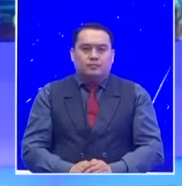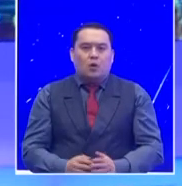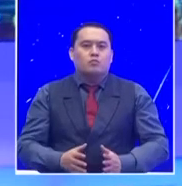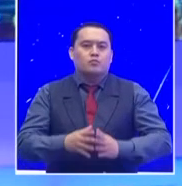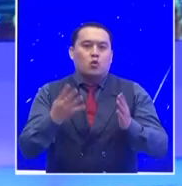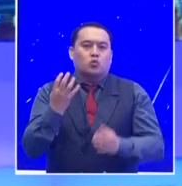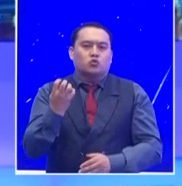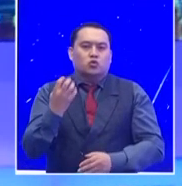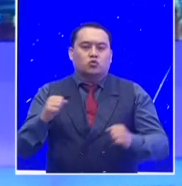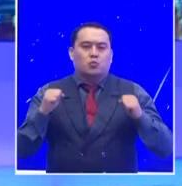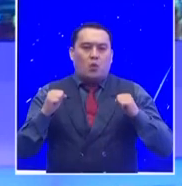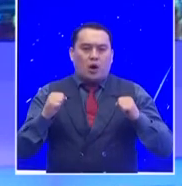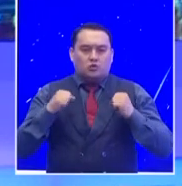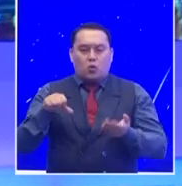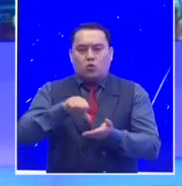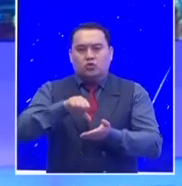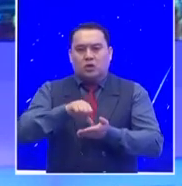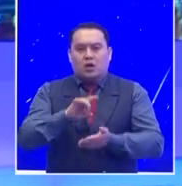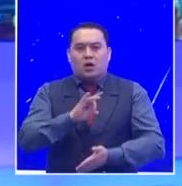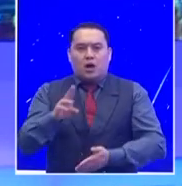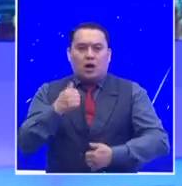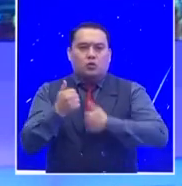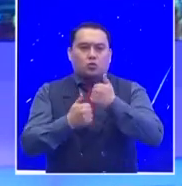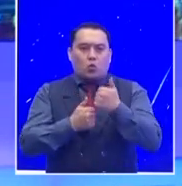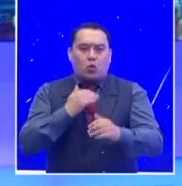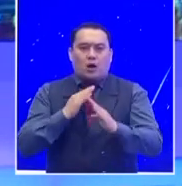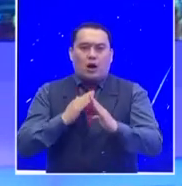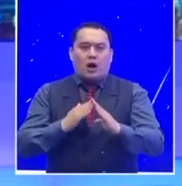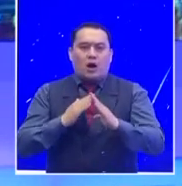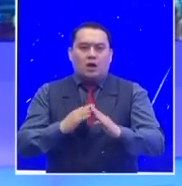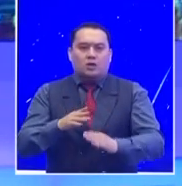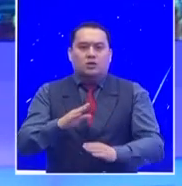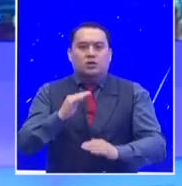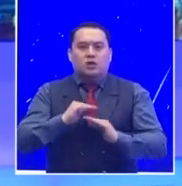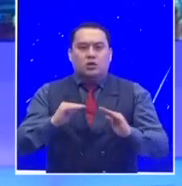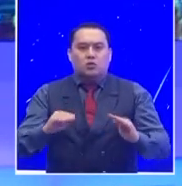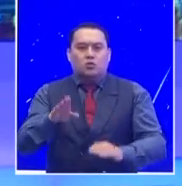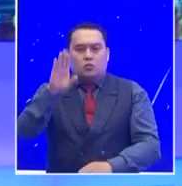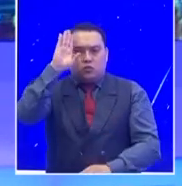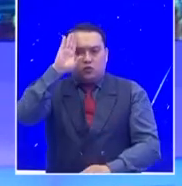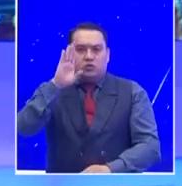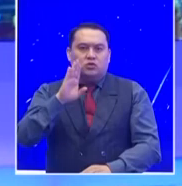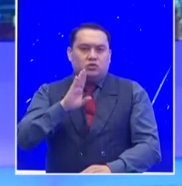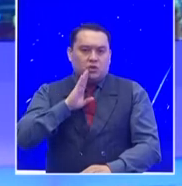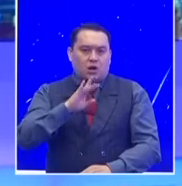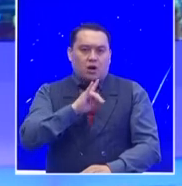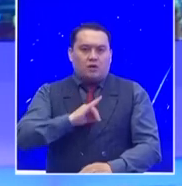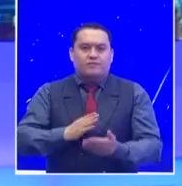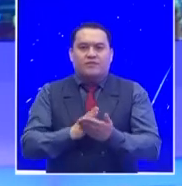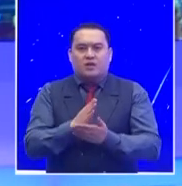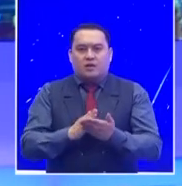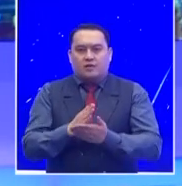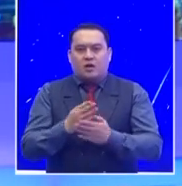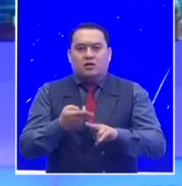Более 400 спортсменов стали участниками республиканского турнира по карате среди детей, юниоров, мужчин, женщин, а